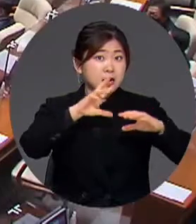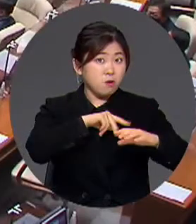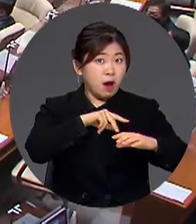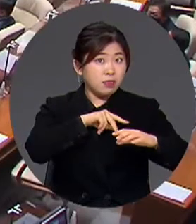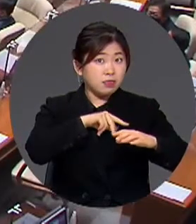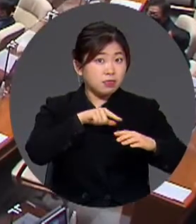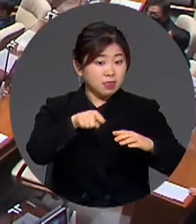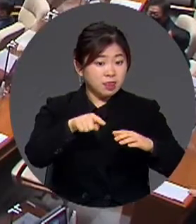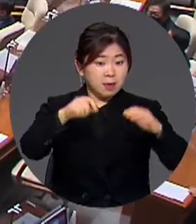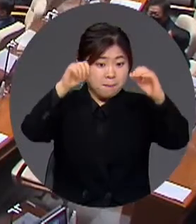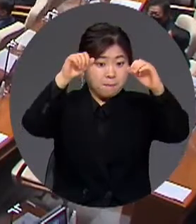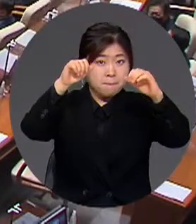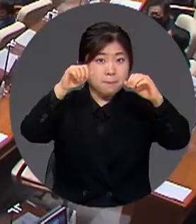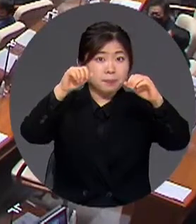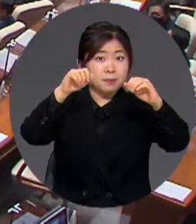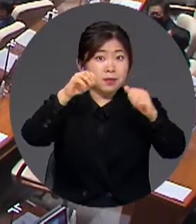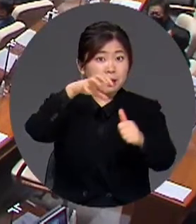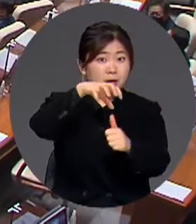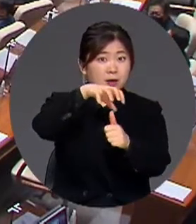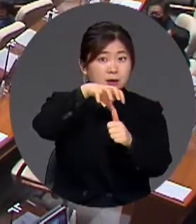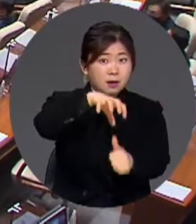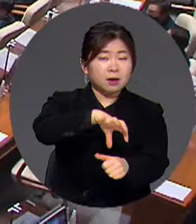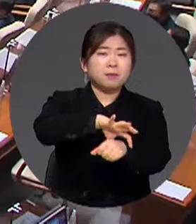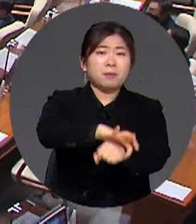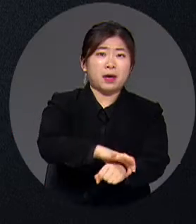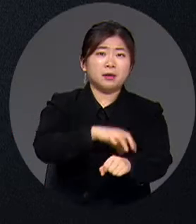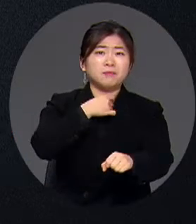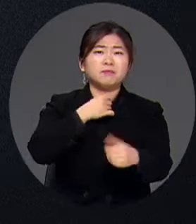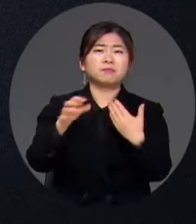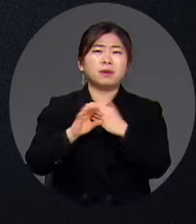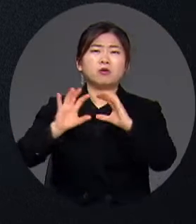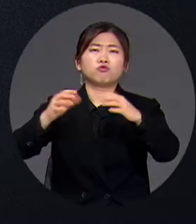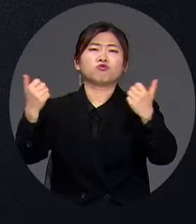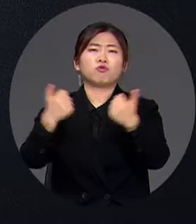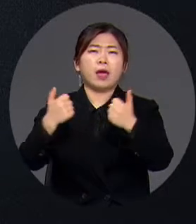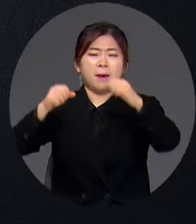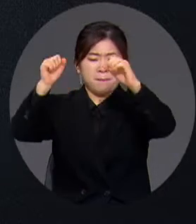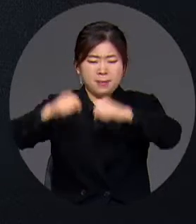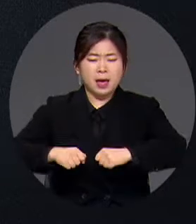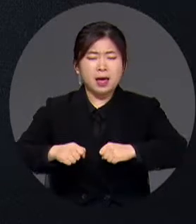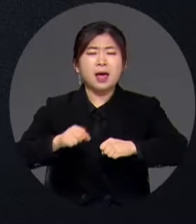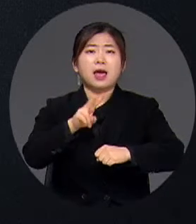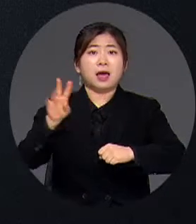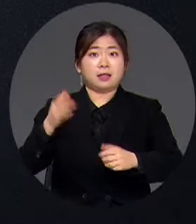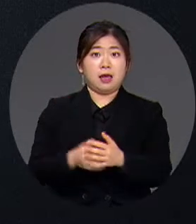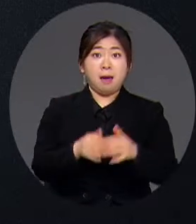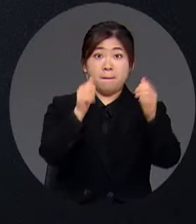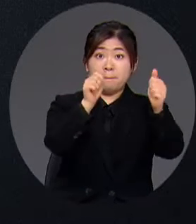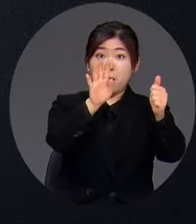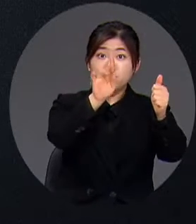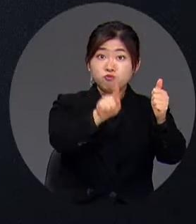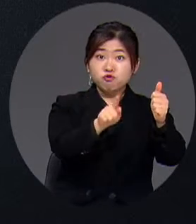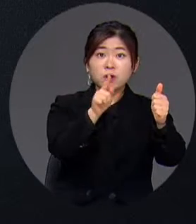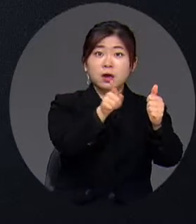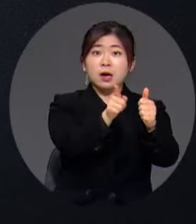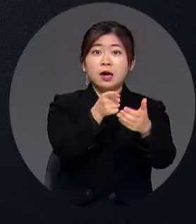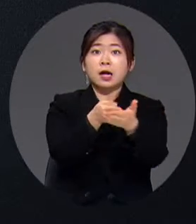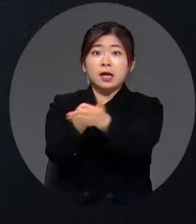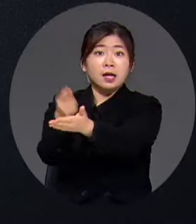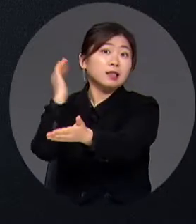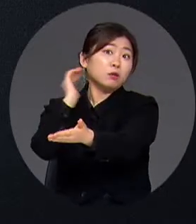열리려면 국회의 체포동의안이 필요한 겁니다 법무부가 대통령 제가를 받아 하원의 체포동의안이 국회로